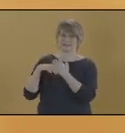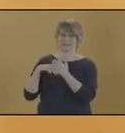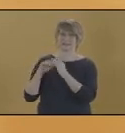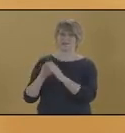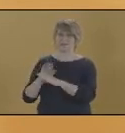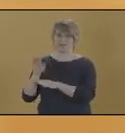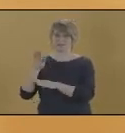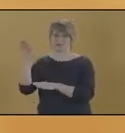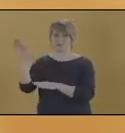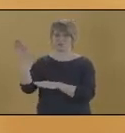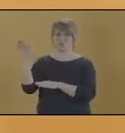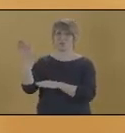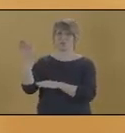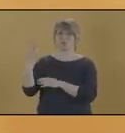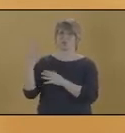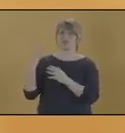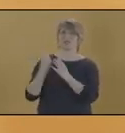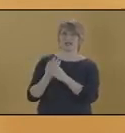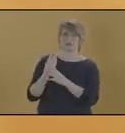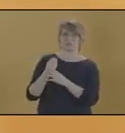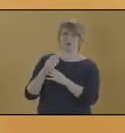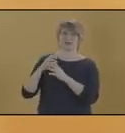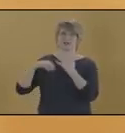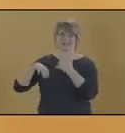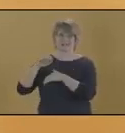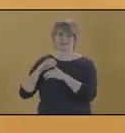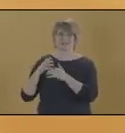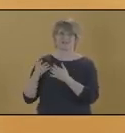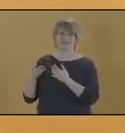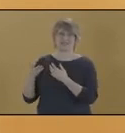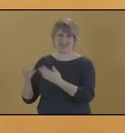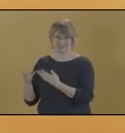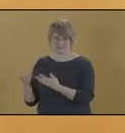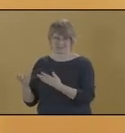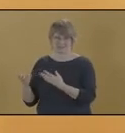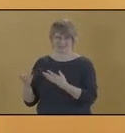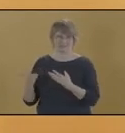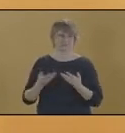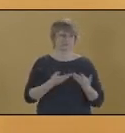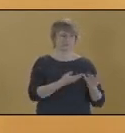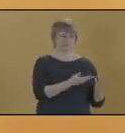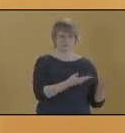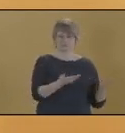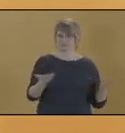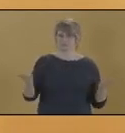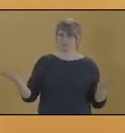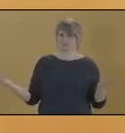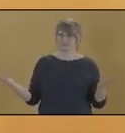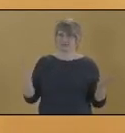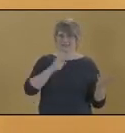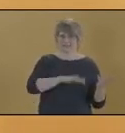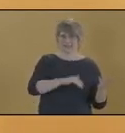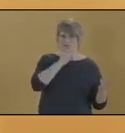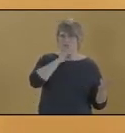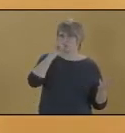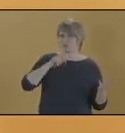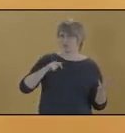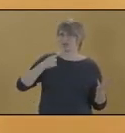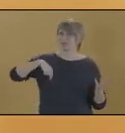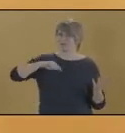Erdbeben, Naturkatastrophen. Mit all diesen Krisen sind Jugendliche und Kinder und natürlich auch wir im